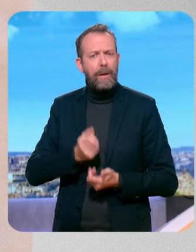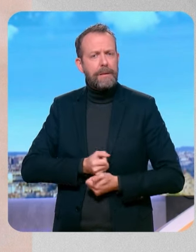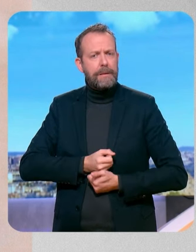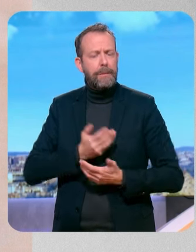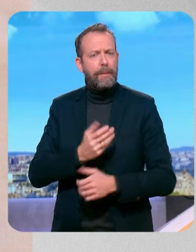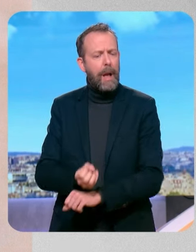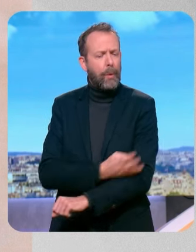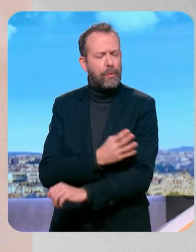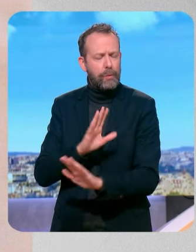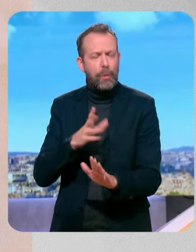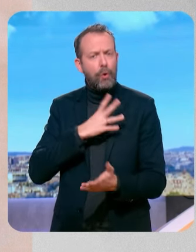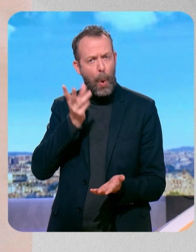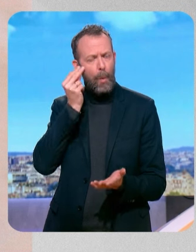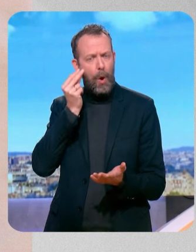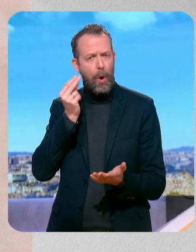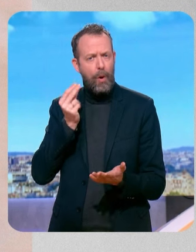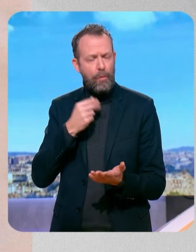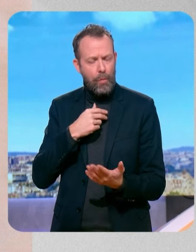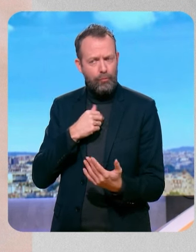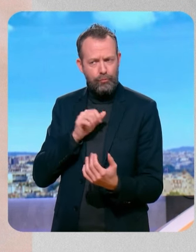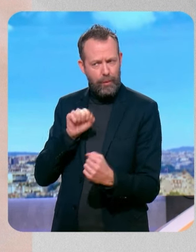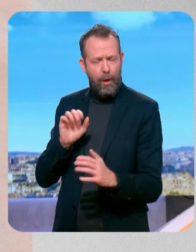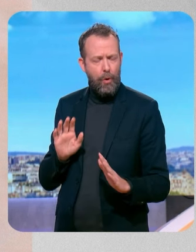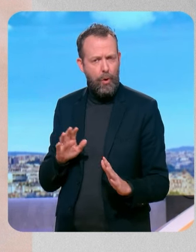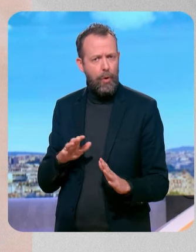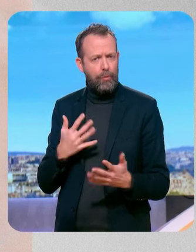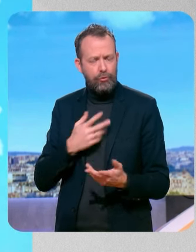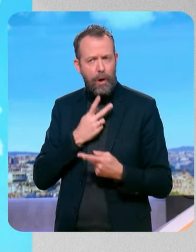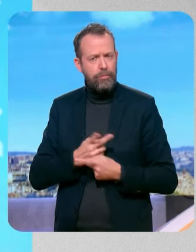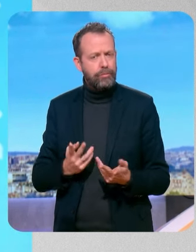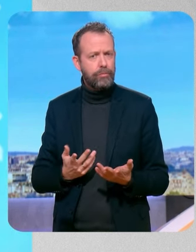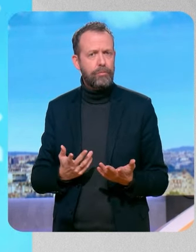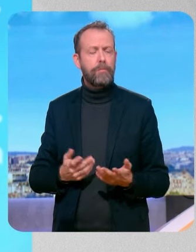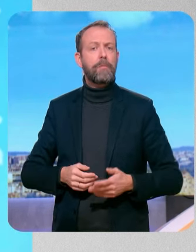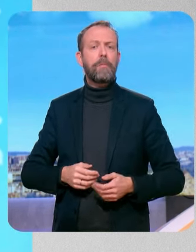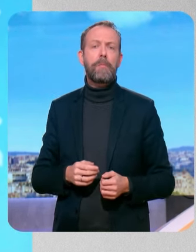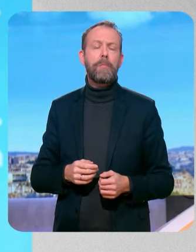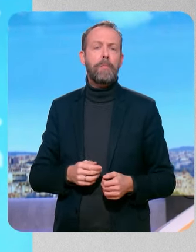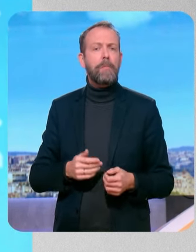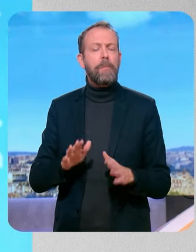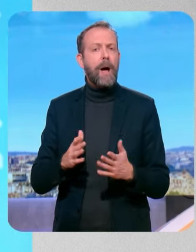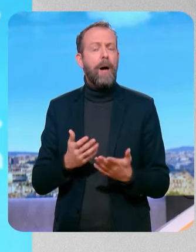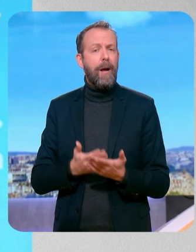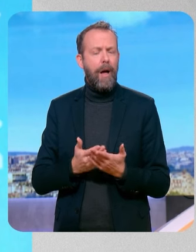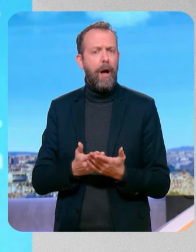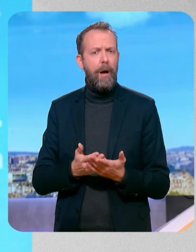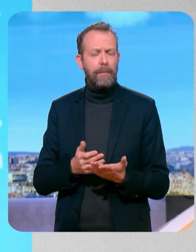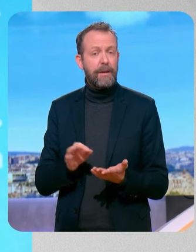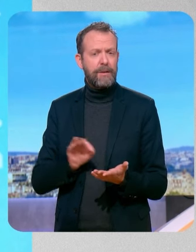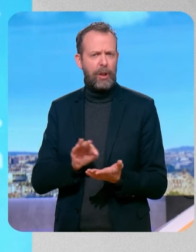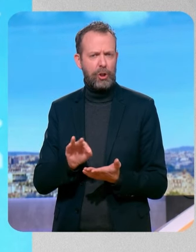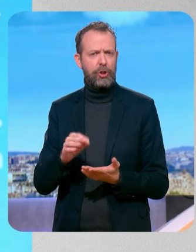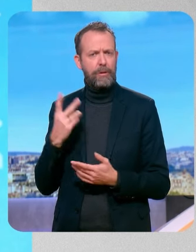hier. Je les comprends et je les partage. Et je les ai partagées. La manœuvre habile